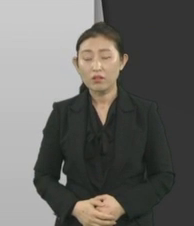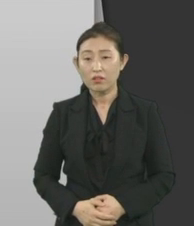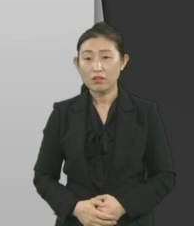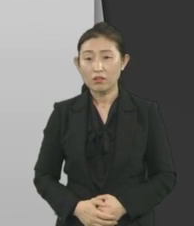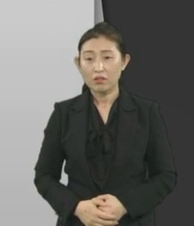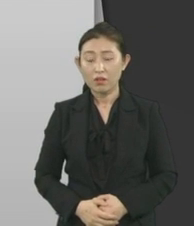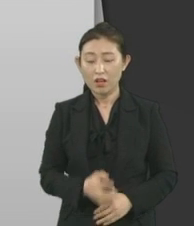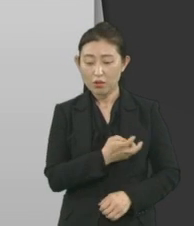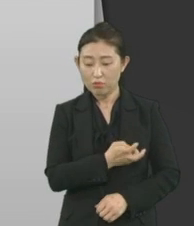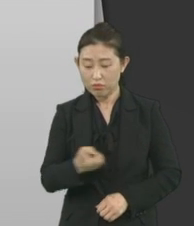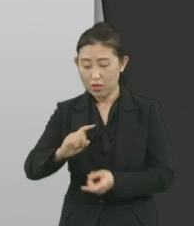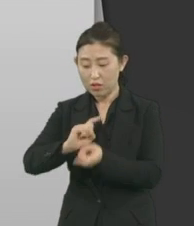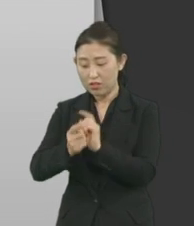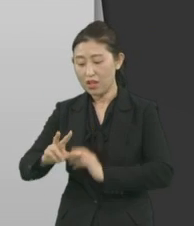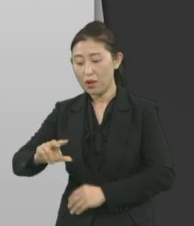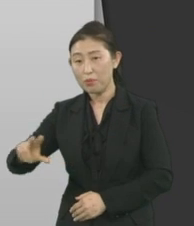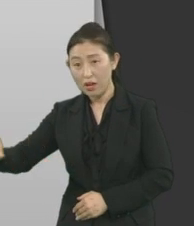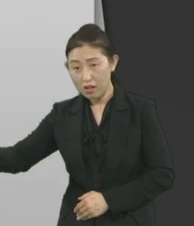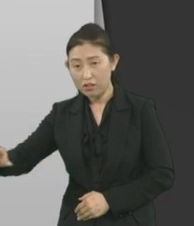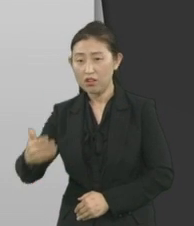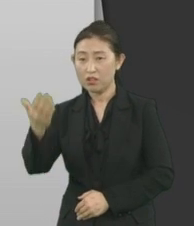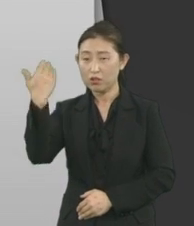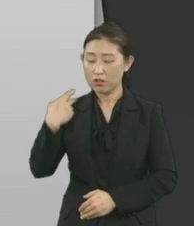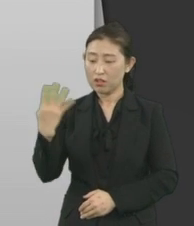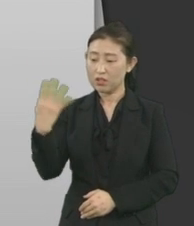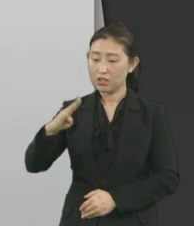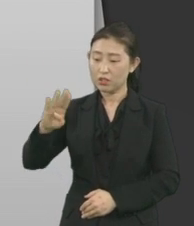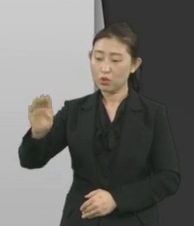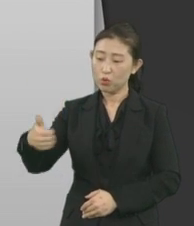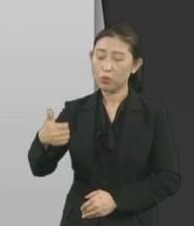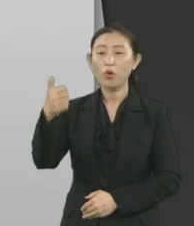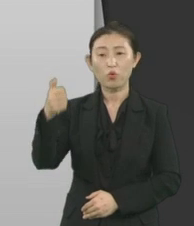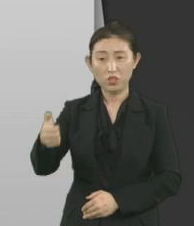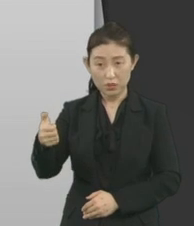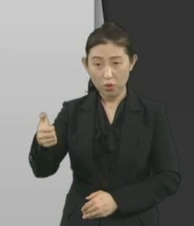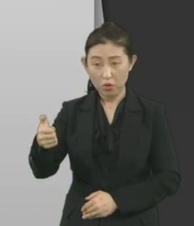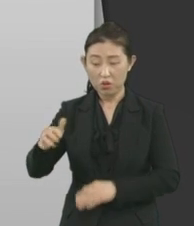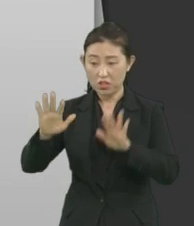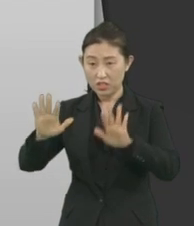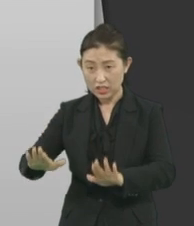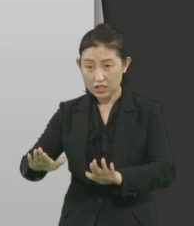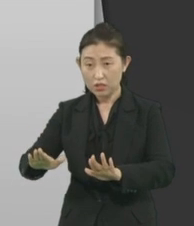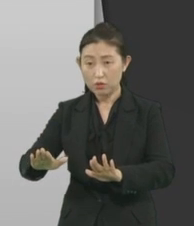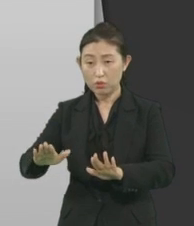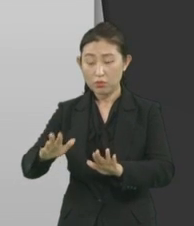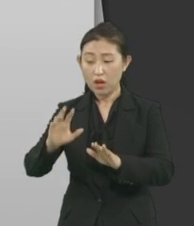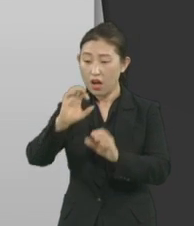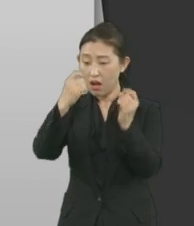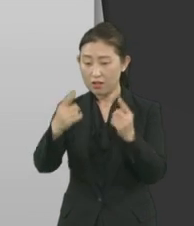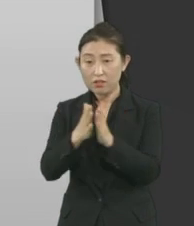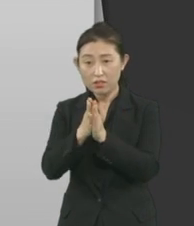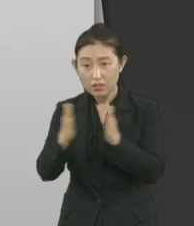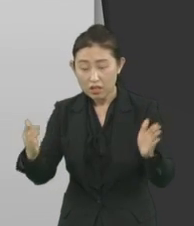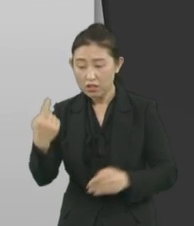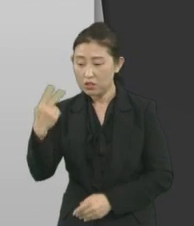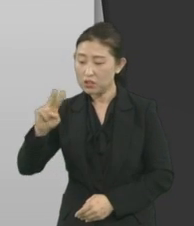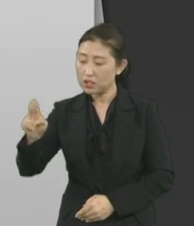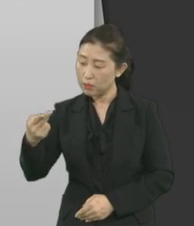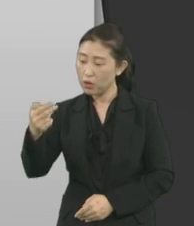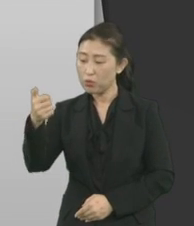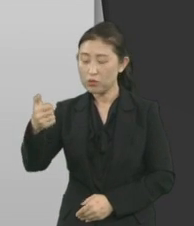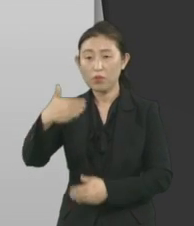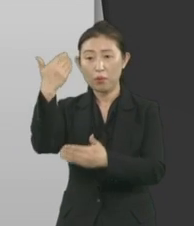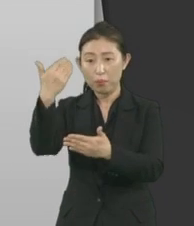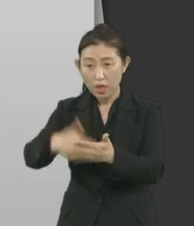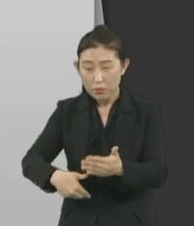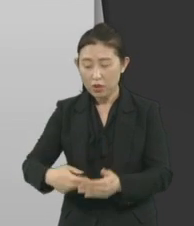천안역에서 수도권 광역전철로 환승해 서울시청까지 기존에는 4,550원을 내야 했습니다. 하지만 천안역